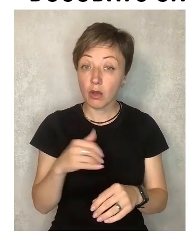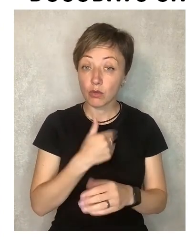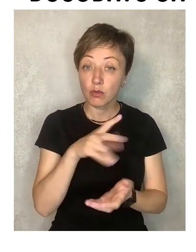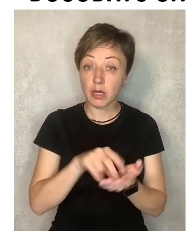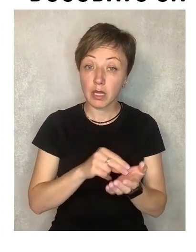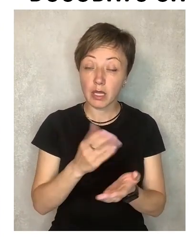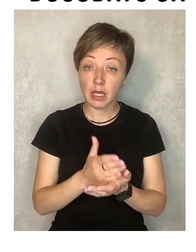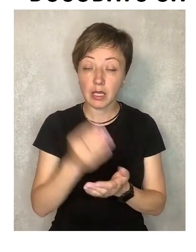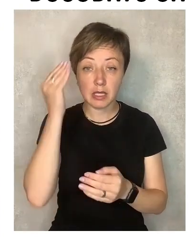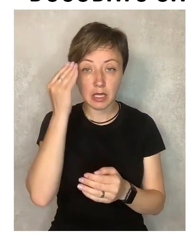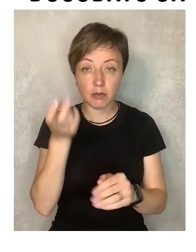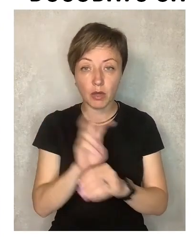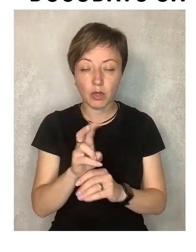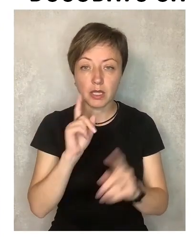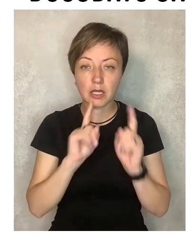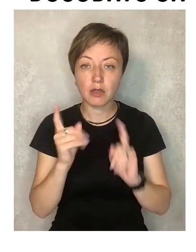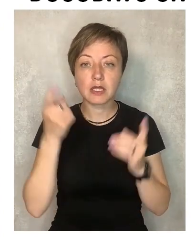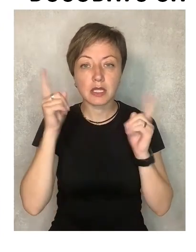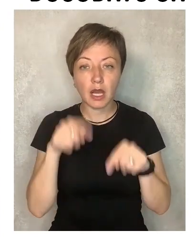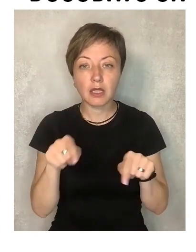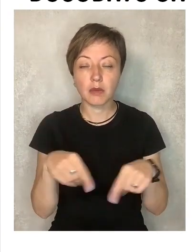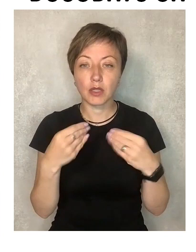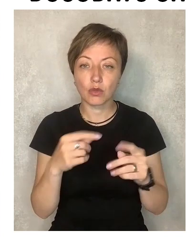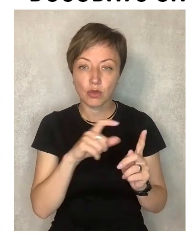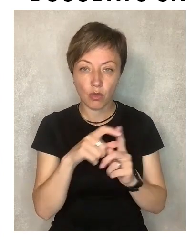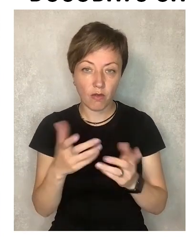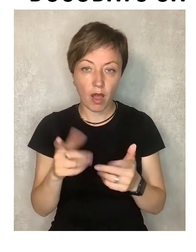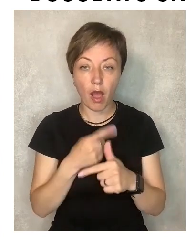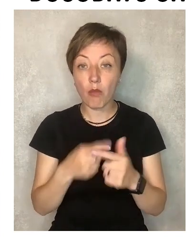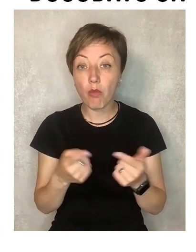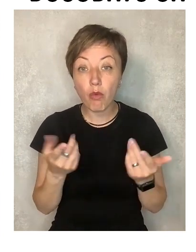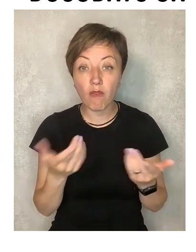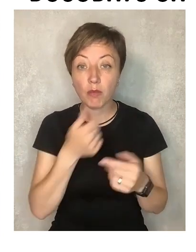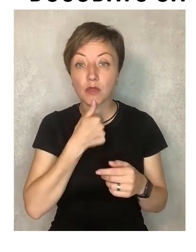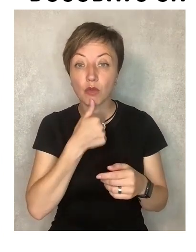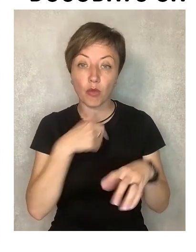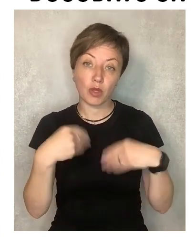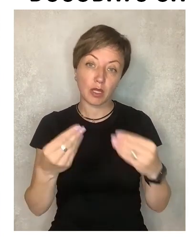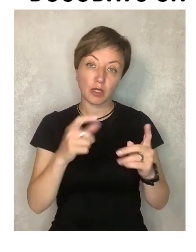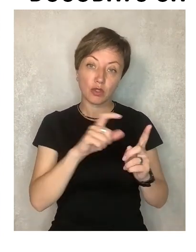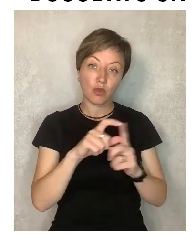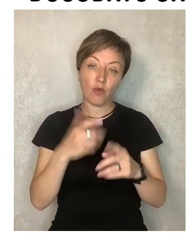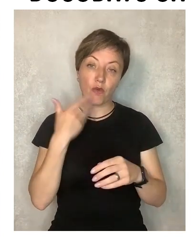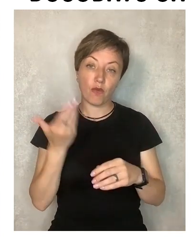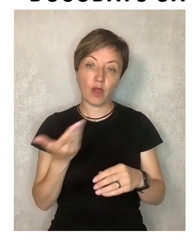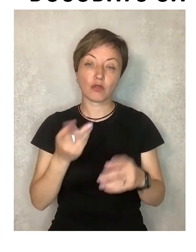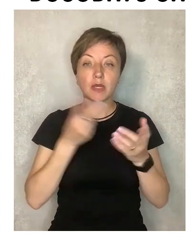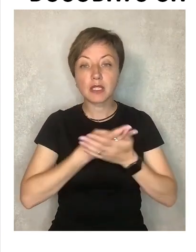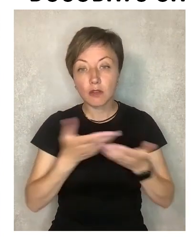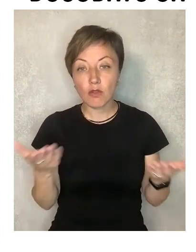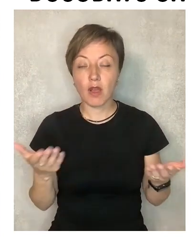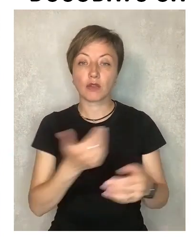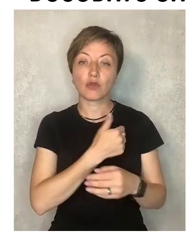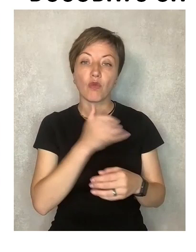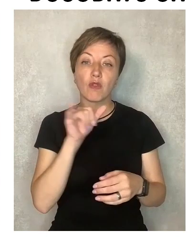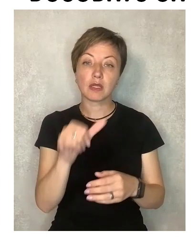сенс приходити на сесію, якщо ви знаєте, що вам там дадуть слово. Або принаймні вам спробують дати слово, якщо ви можете щось презентувати. Якщо у вас, наприклад,